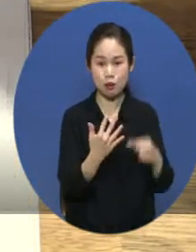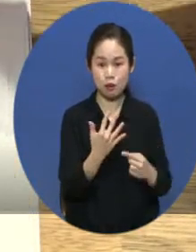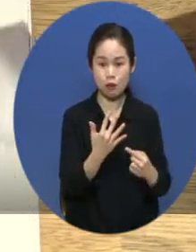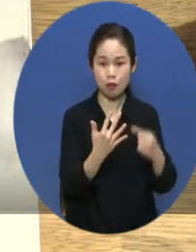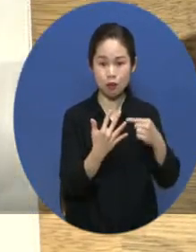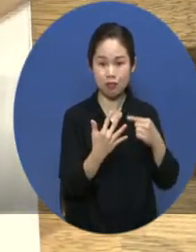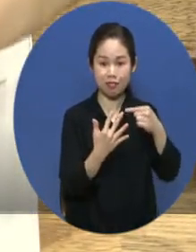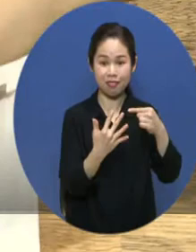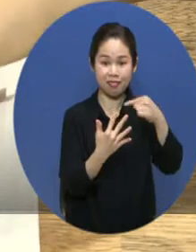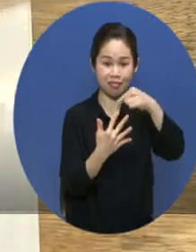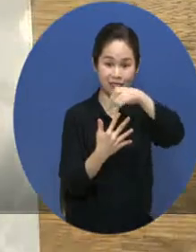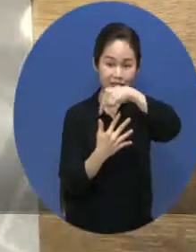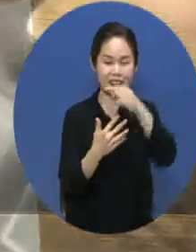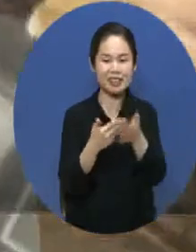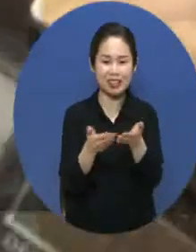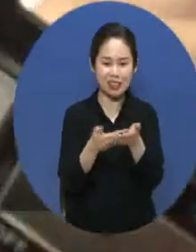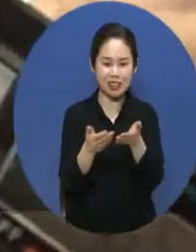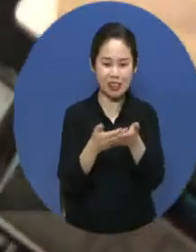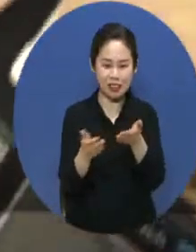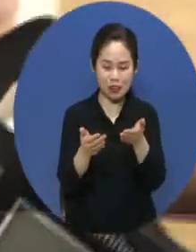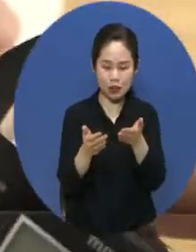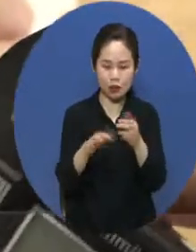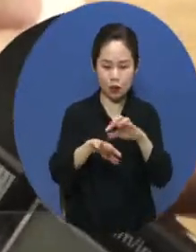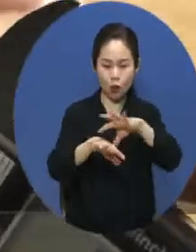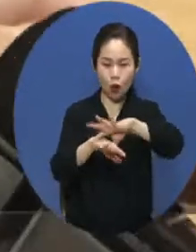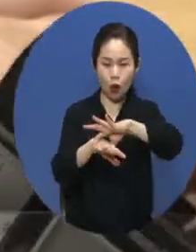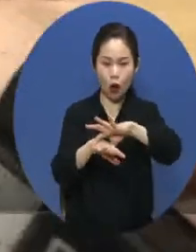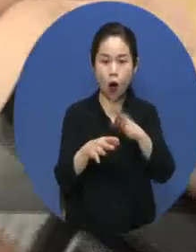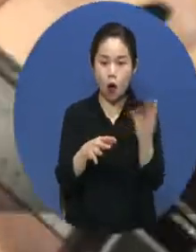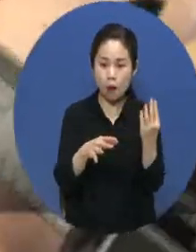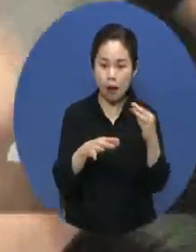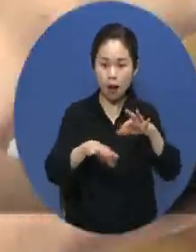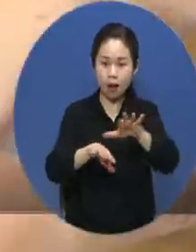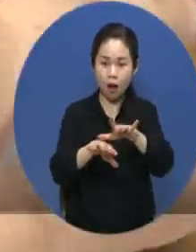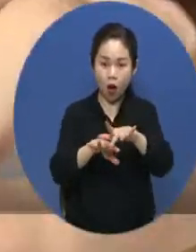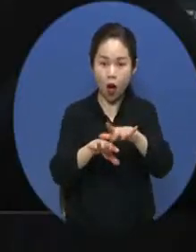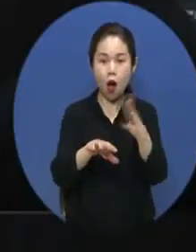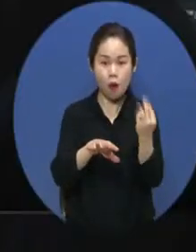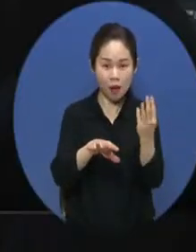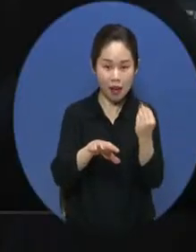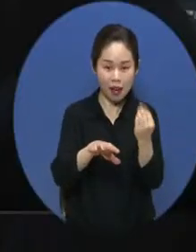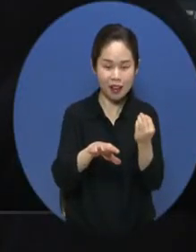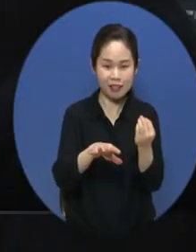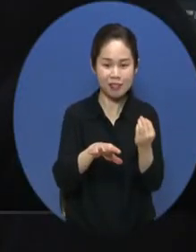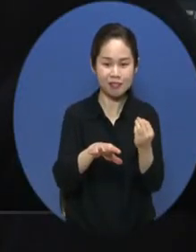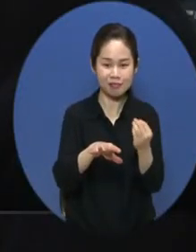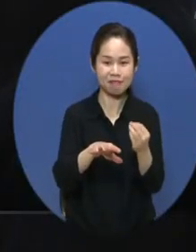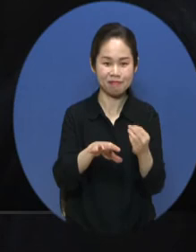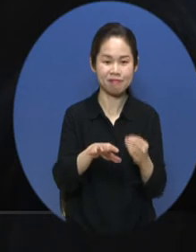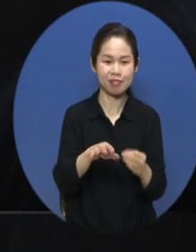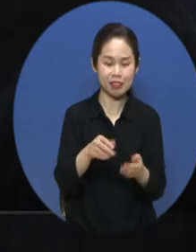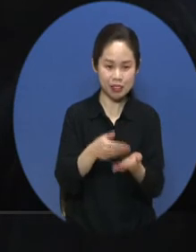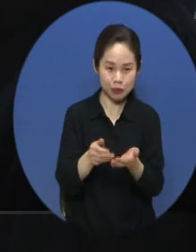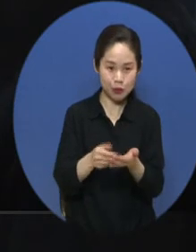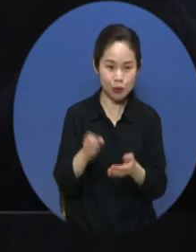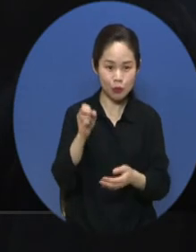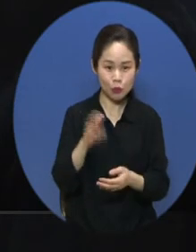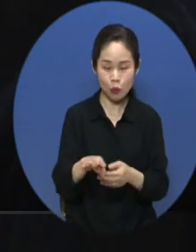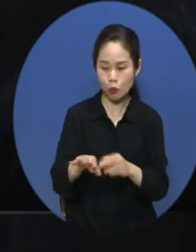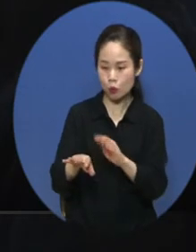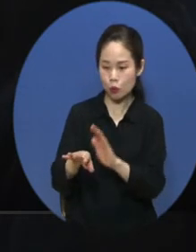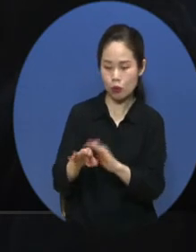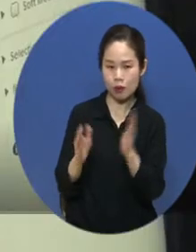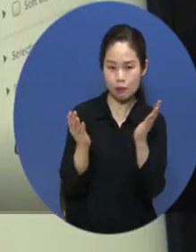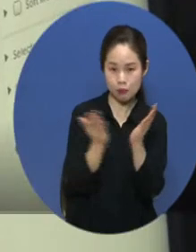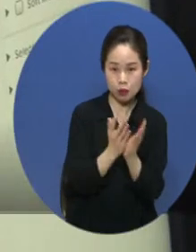손에 치수를 측정하는 단계가 첫 번째 단계이고요. 그리고 두 번째 단계는 그 손에 맞도록 이제 모델링하는 단계가